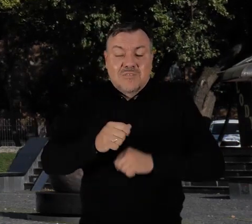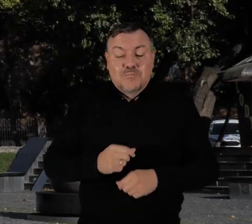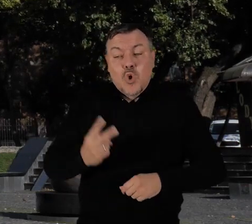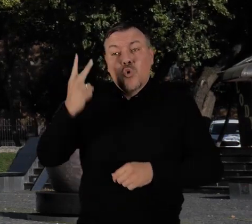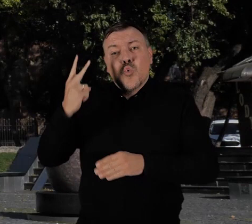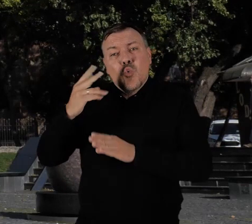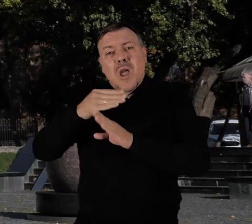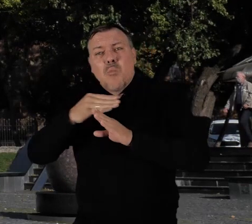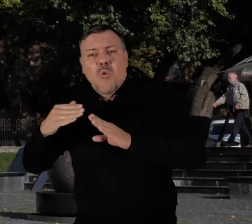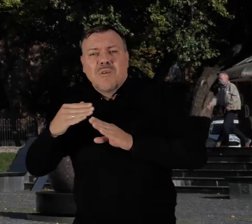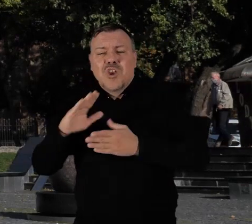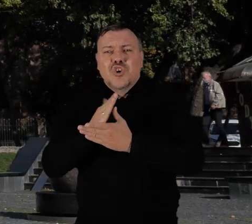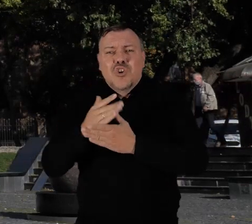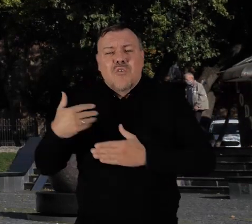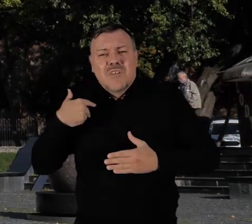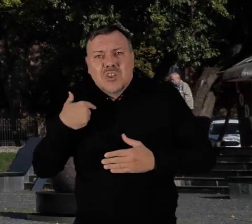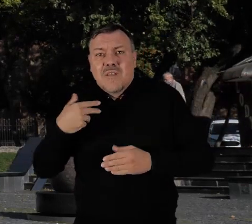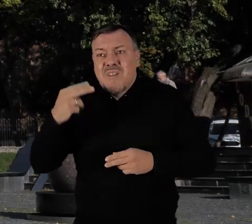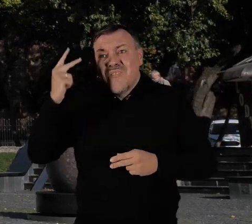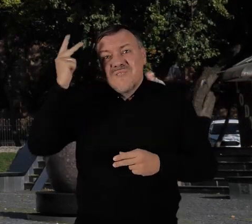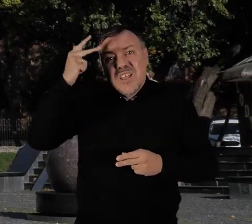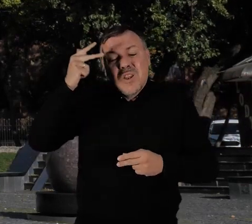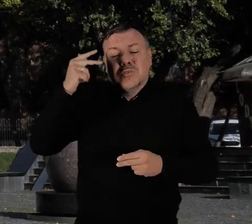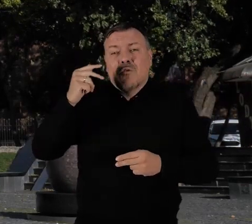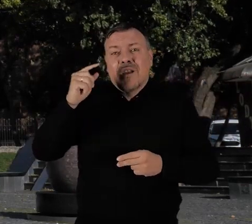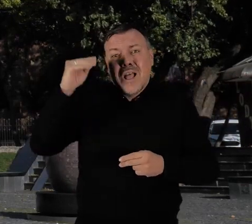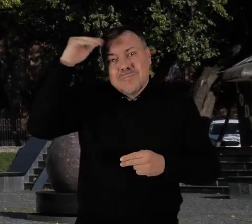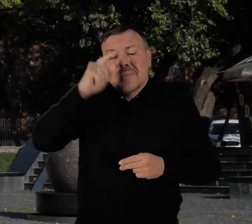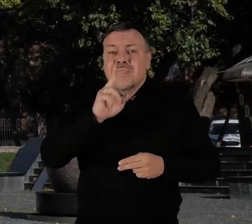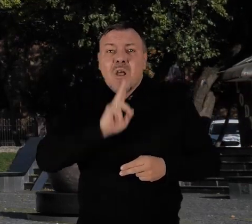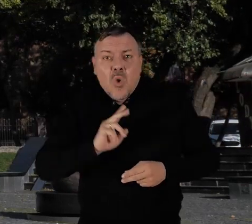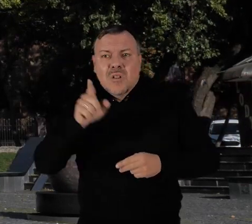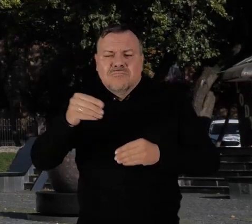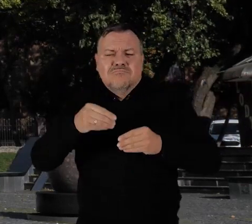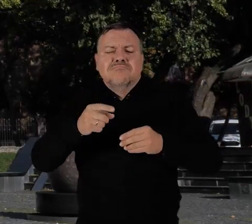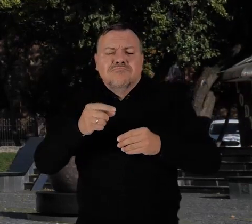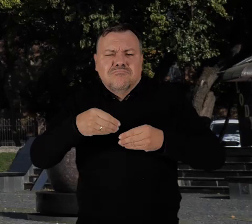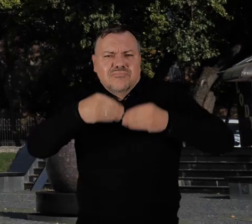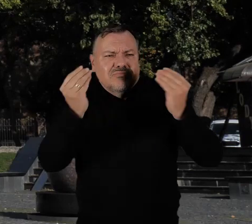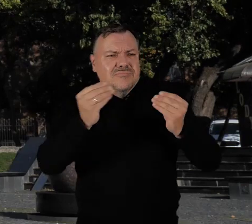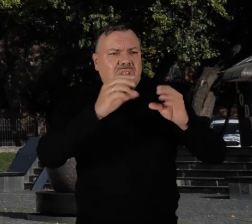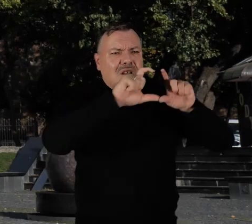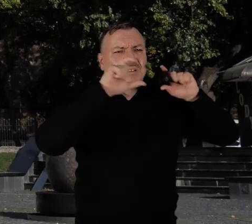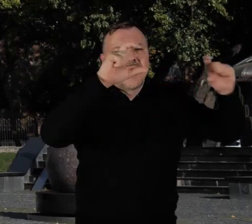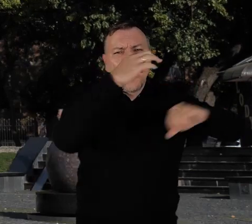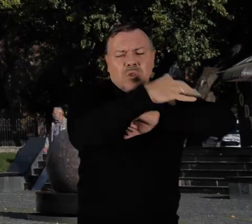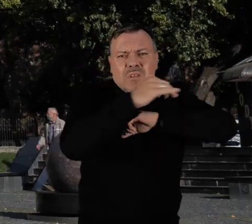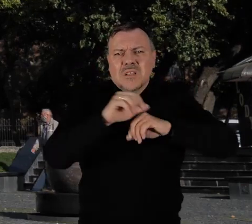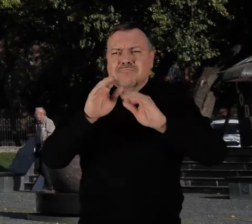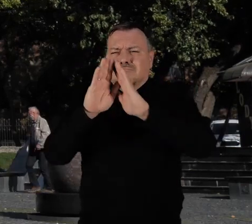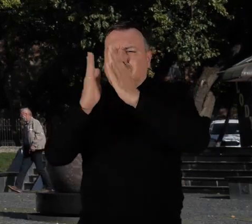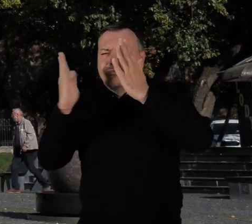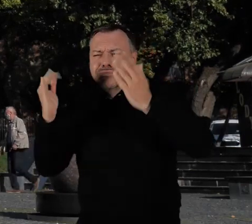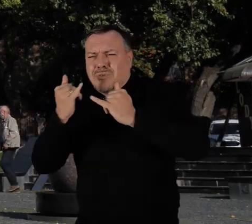W drugiej połowie średniowiecza filozofia i teologia wytworzyły nie tylko rozwinięty system uniwersytetów i cyrkulacji dzieł